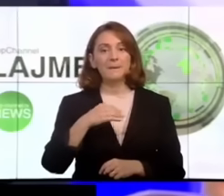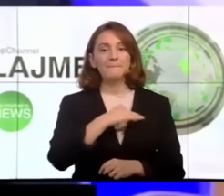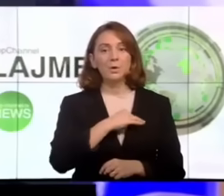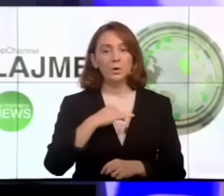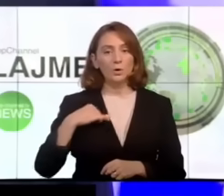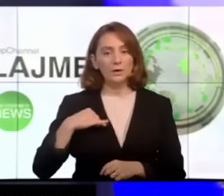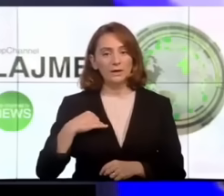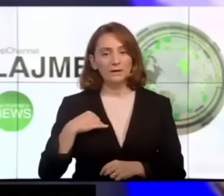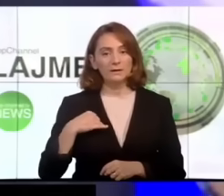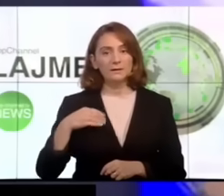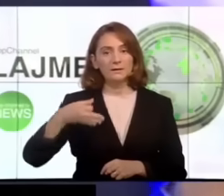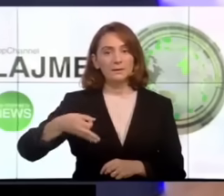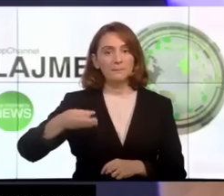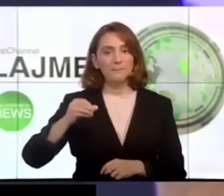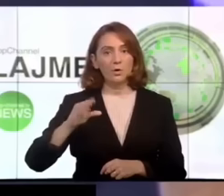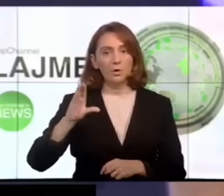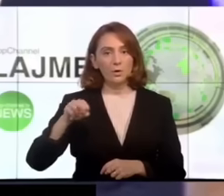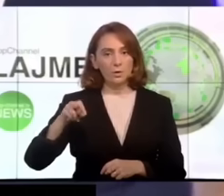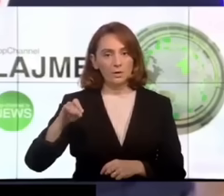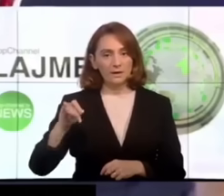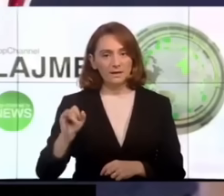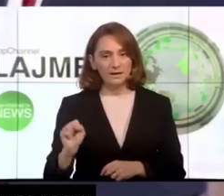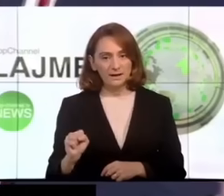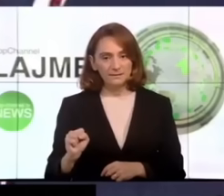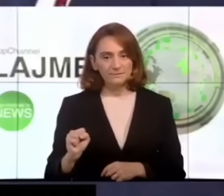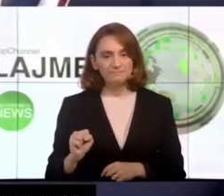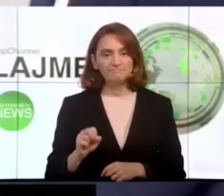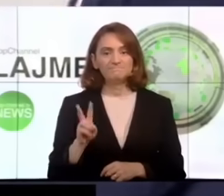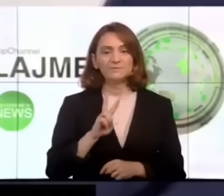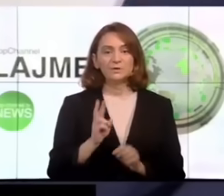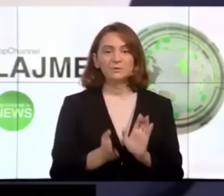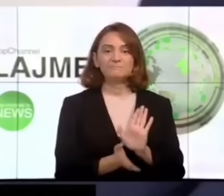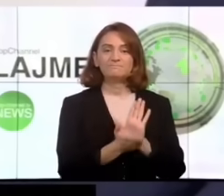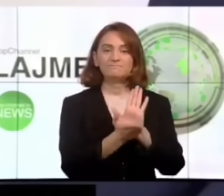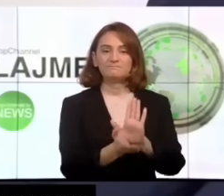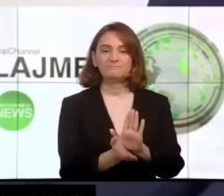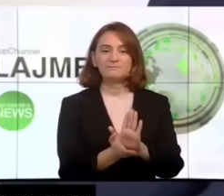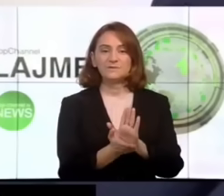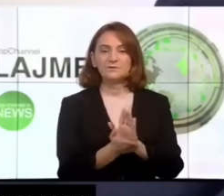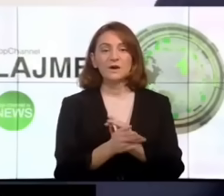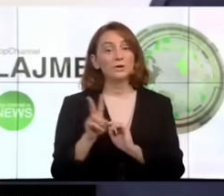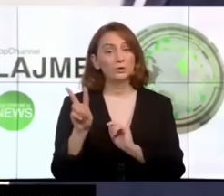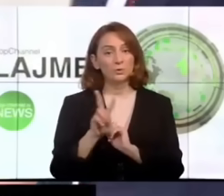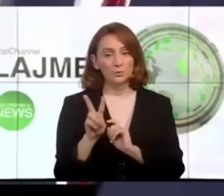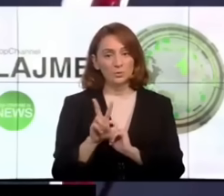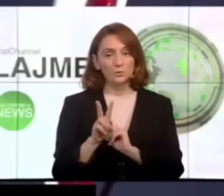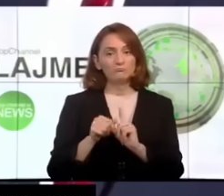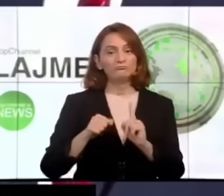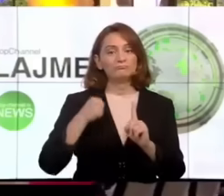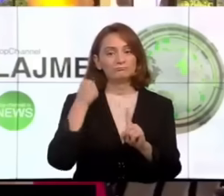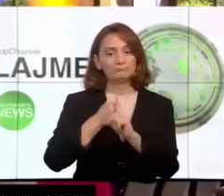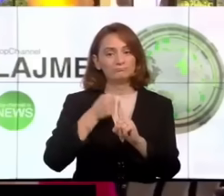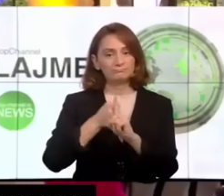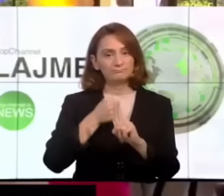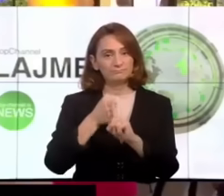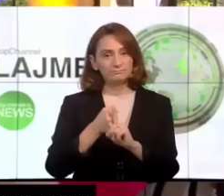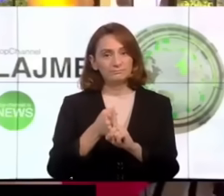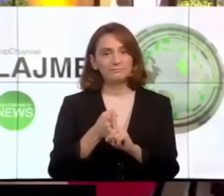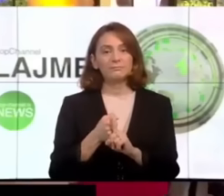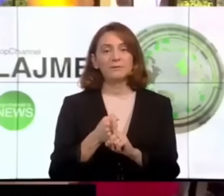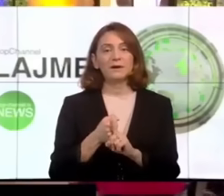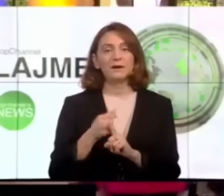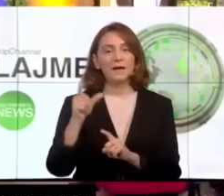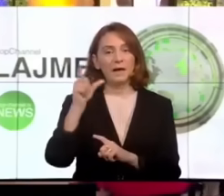për kontributet e tyre të jashtëzakonshme në mbrojtjen e demokracisë dhe të vlerave evropiane. Kryetari i Bashkisë së Potsdamit në